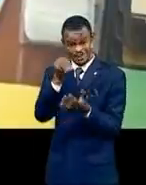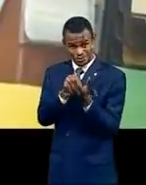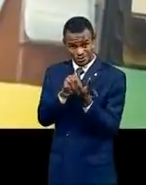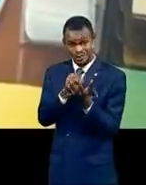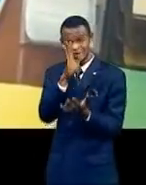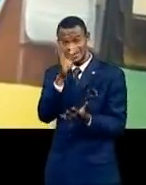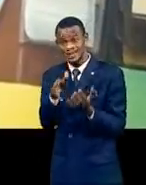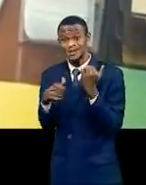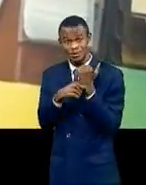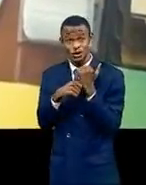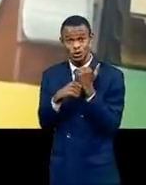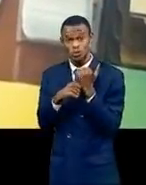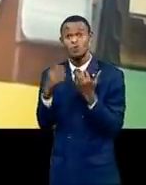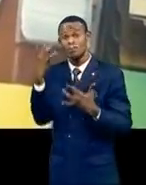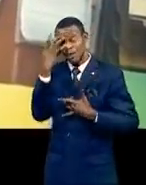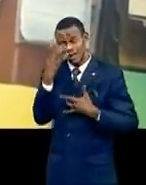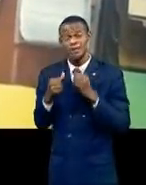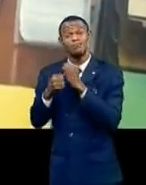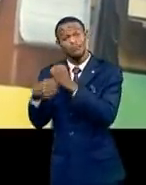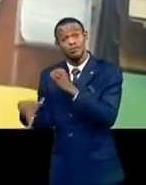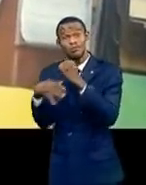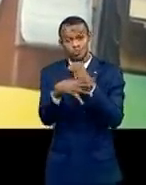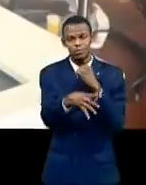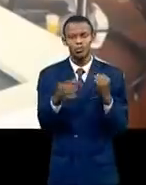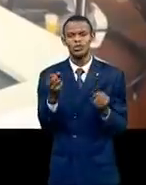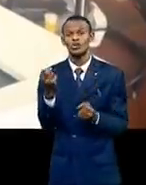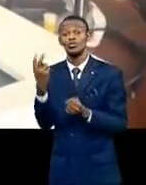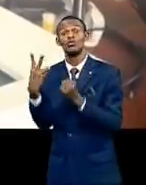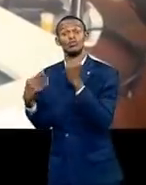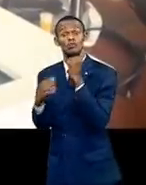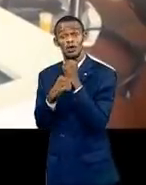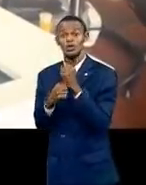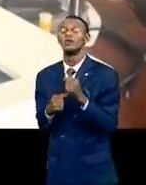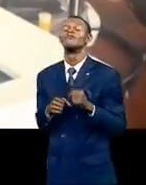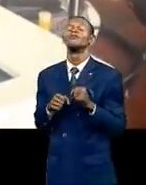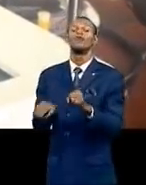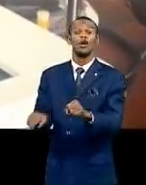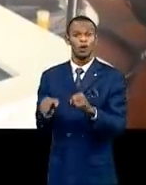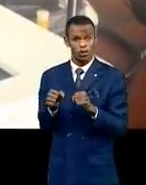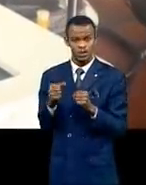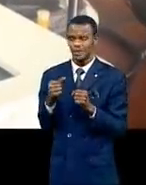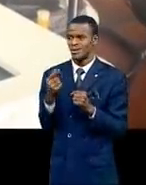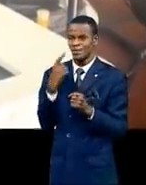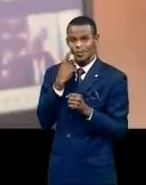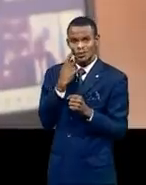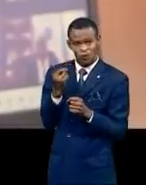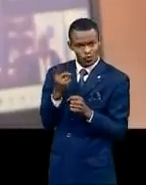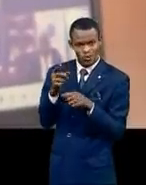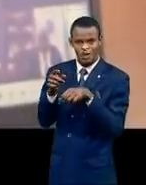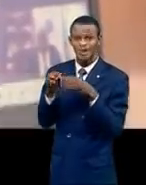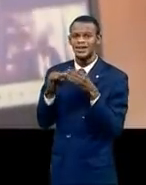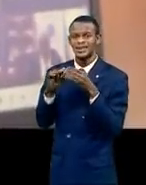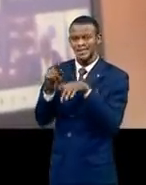été enregistrés, dont 12 cas de décès déplorés dans la zone de santé de Banga-Lubaka, en territoire